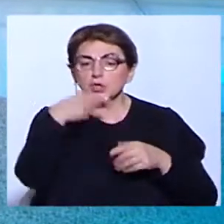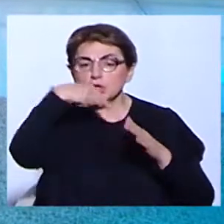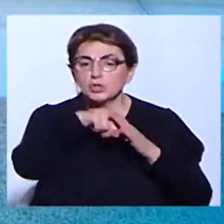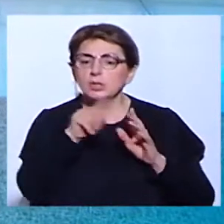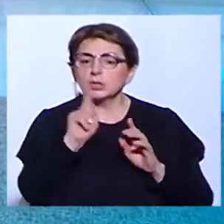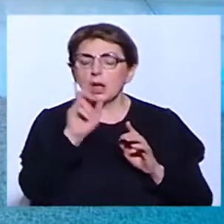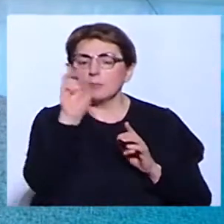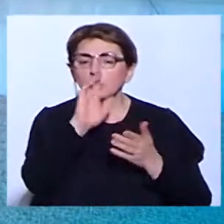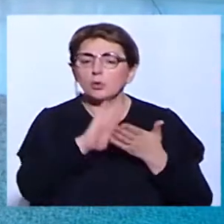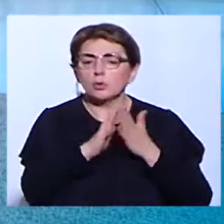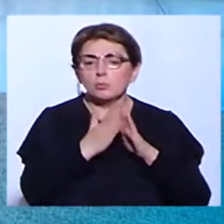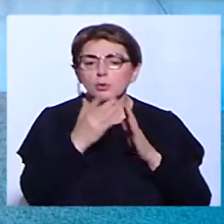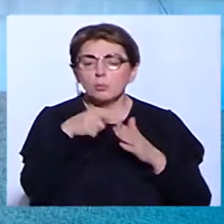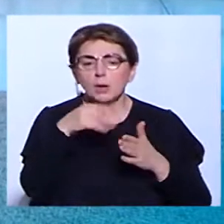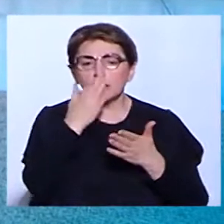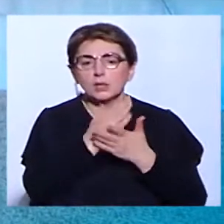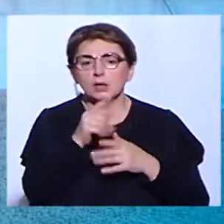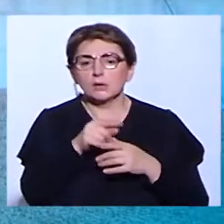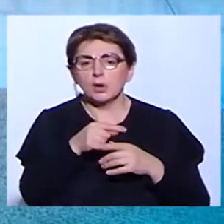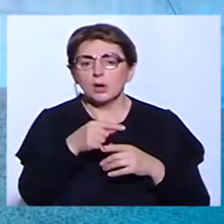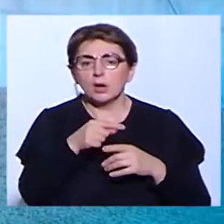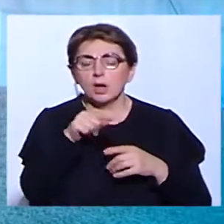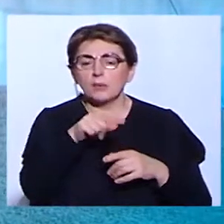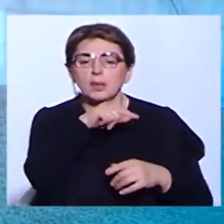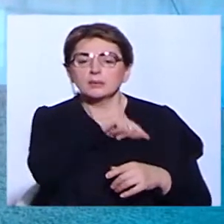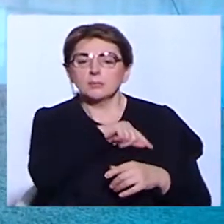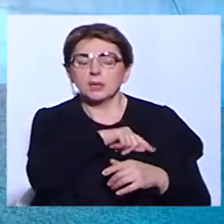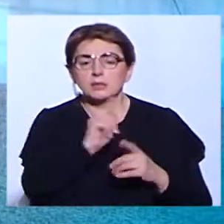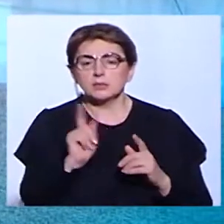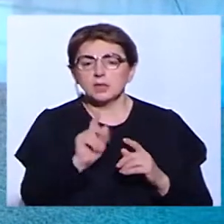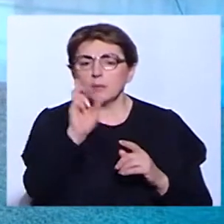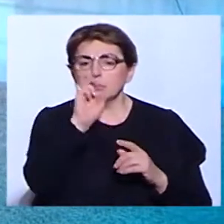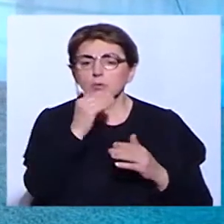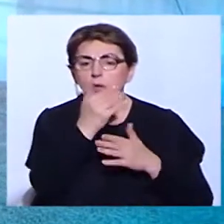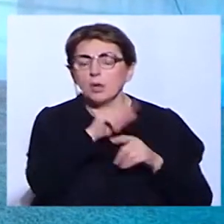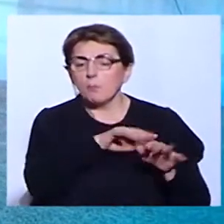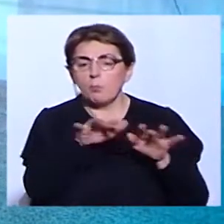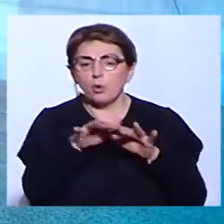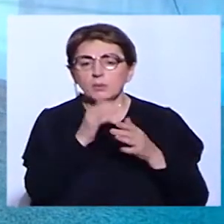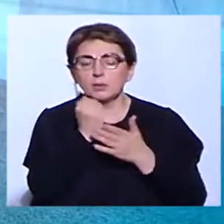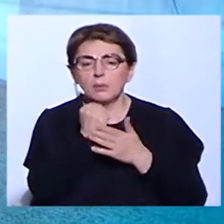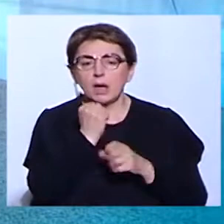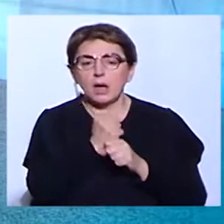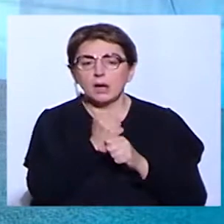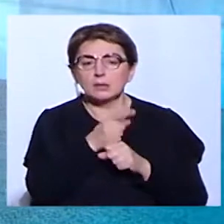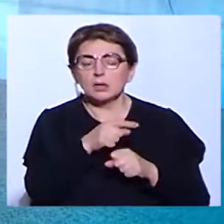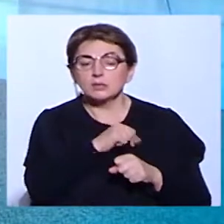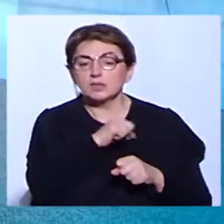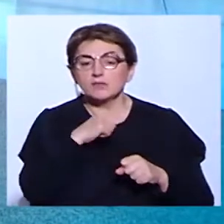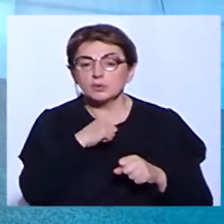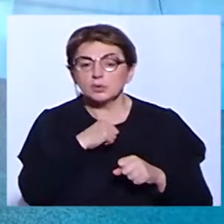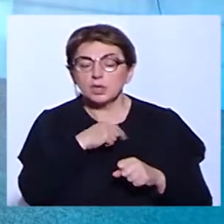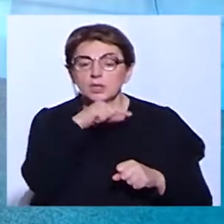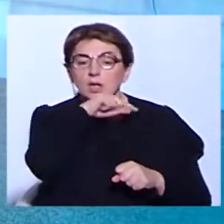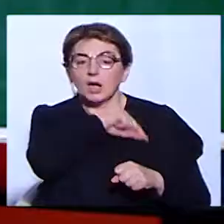იგი ყველა ცოცხალი ორგანიზმისთვის დამახასიათებელი ბიოლოგიური პროცესია. ეს არის